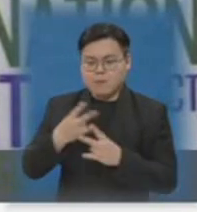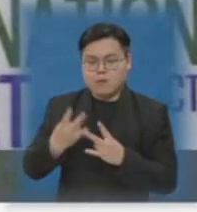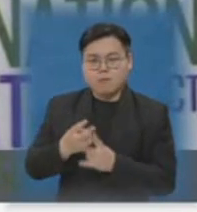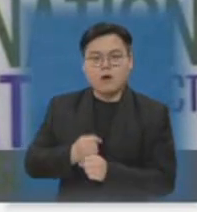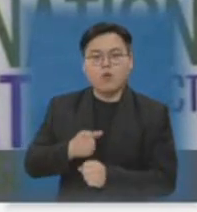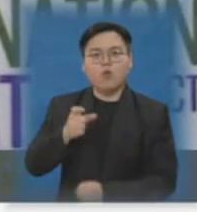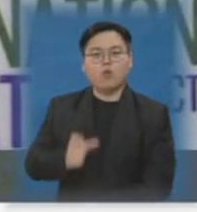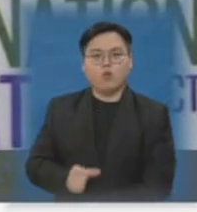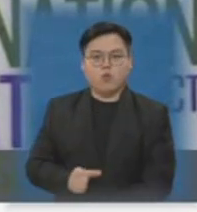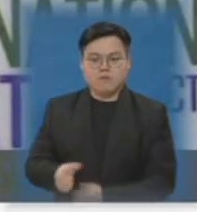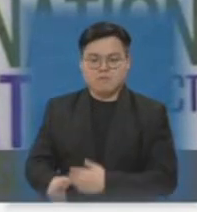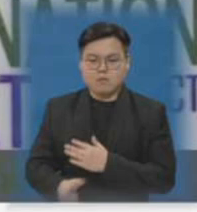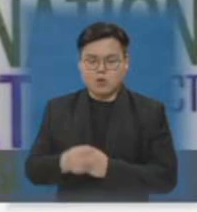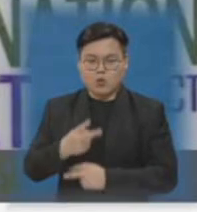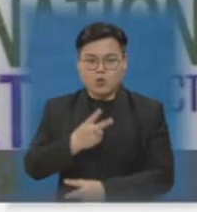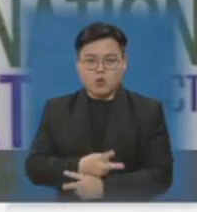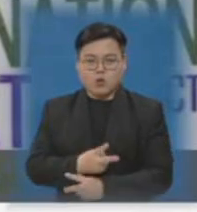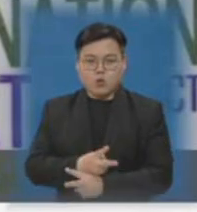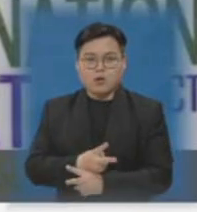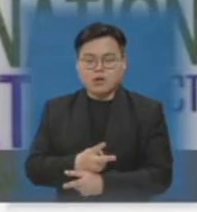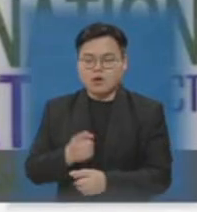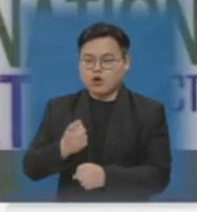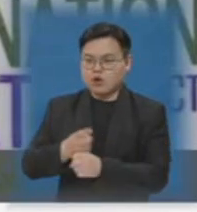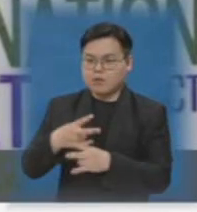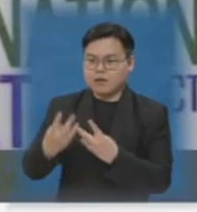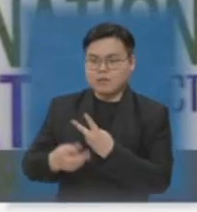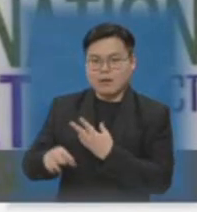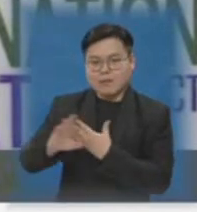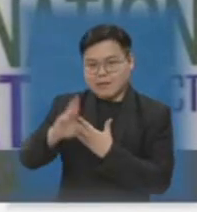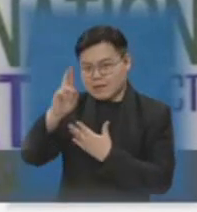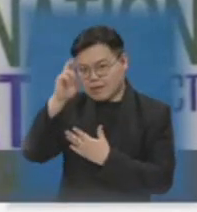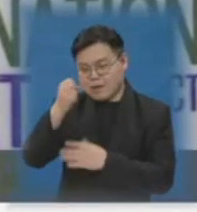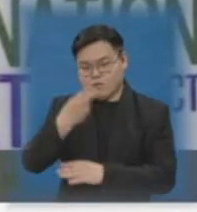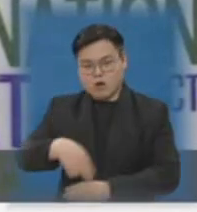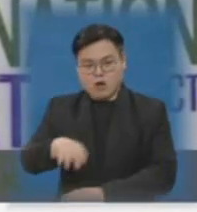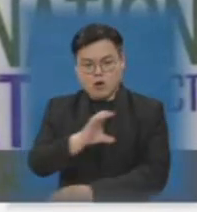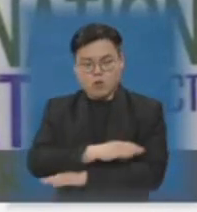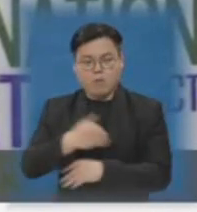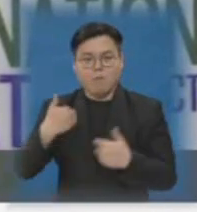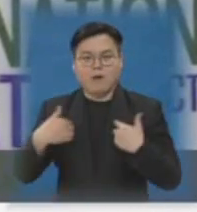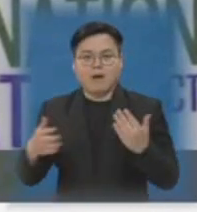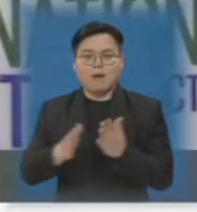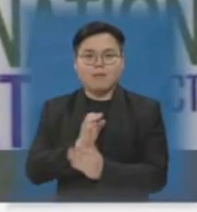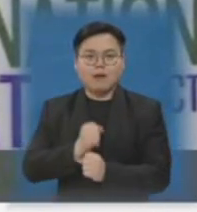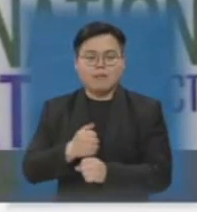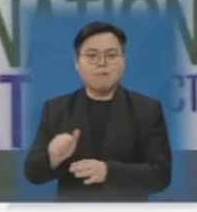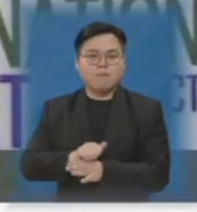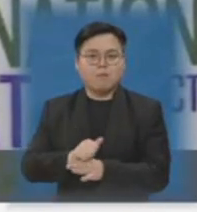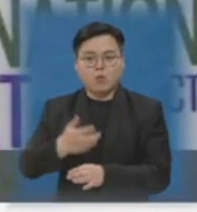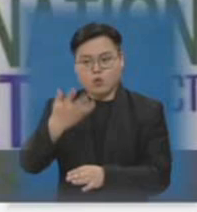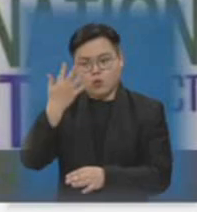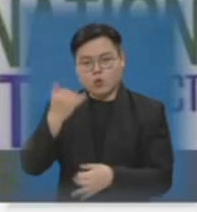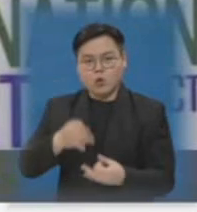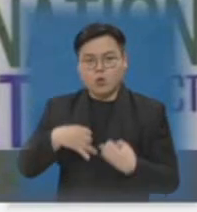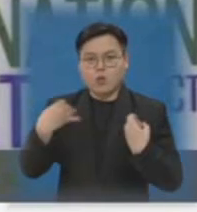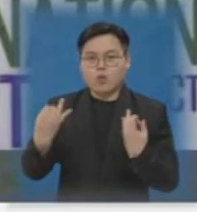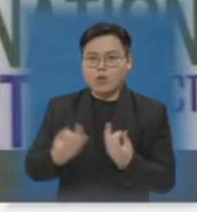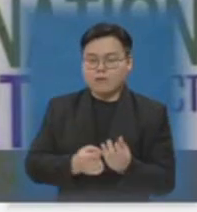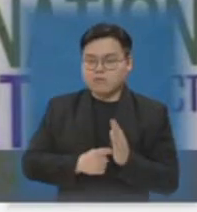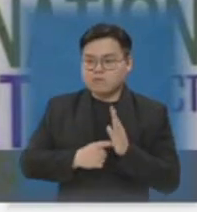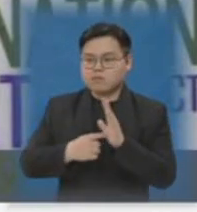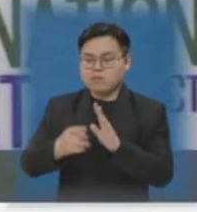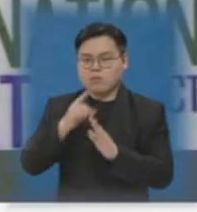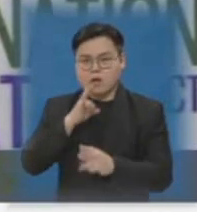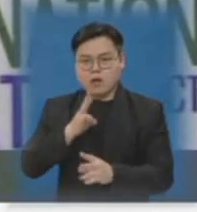амбалын яамн дээр за энэ ихтэй сургуулиудын багш нар хамтраад боловсруулагдж байна. Тэгээ тун утгагүй улсын хуралд бас өргөн баригдаад